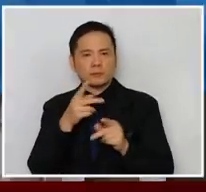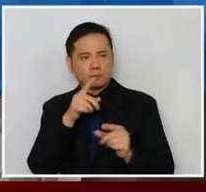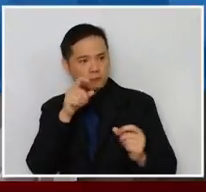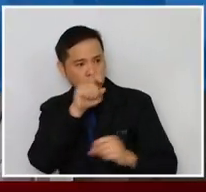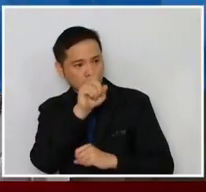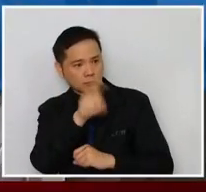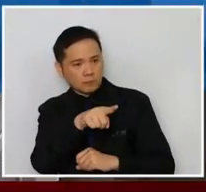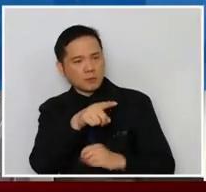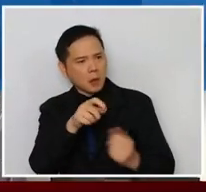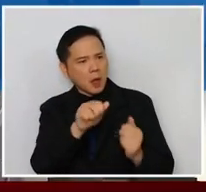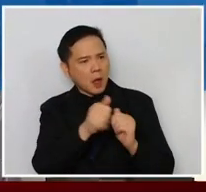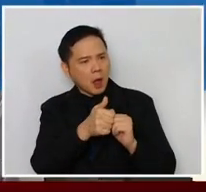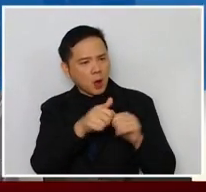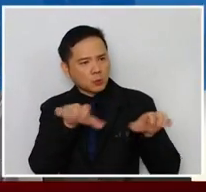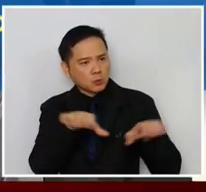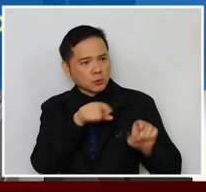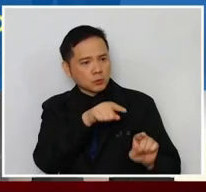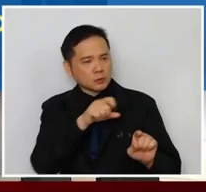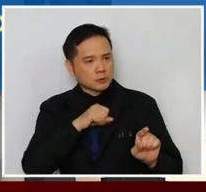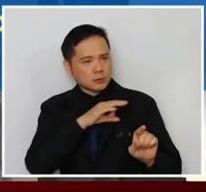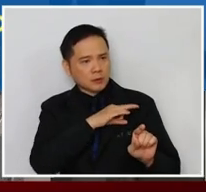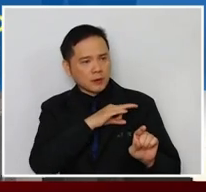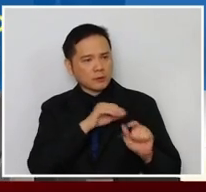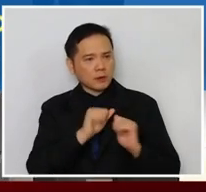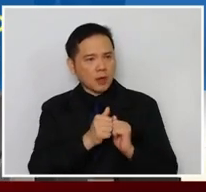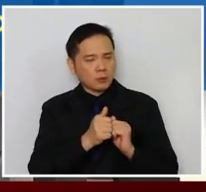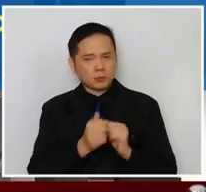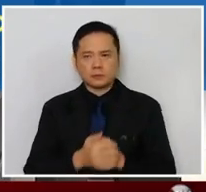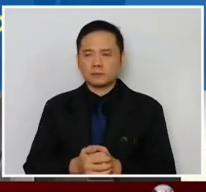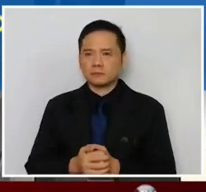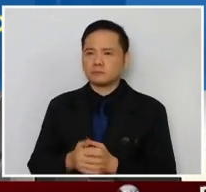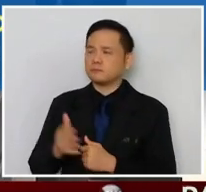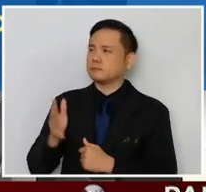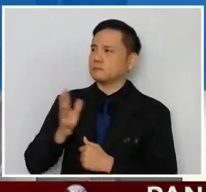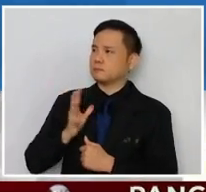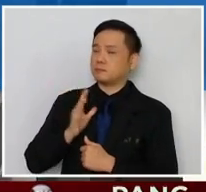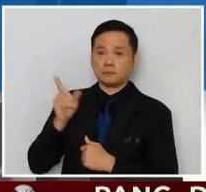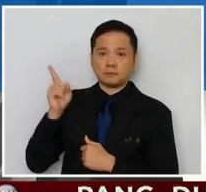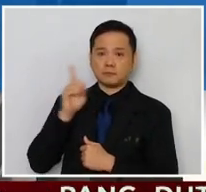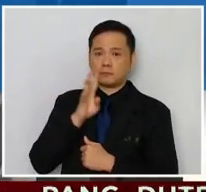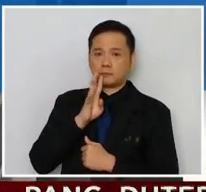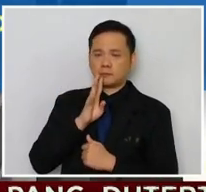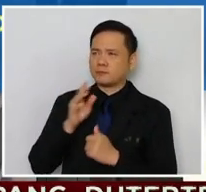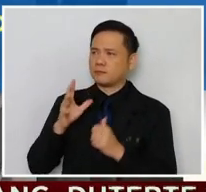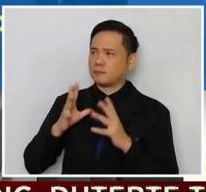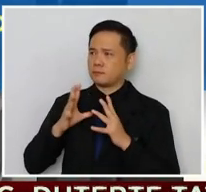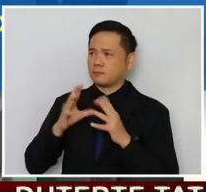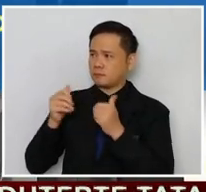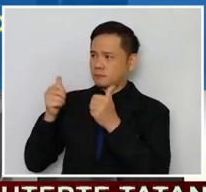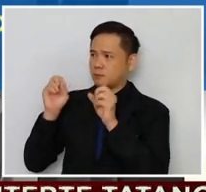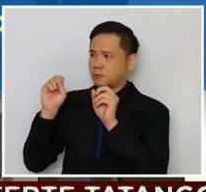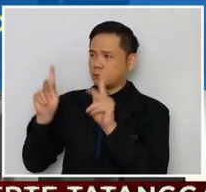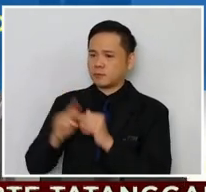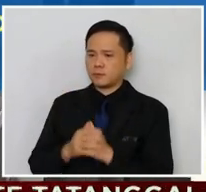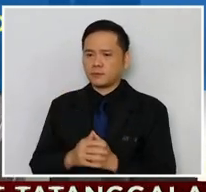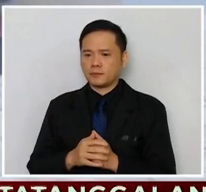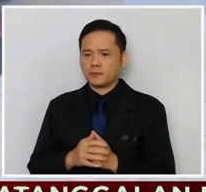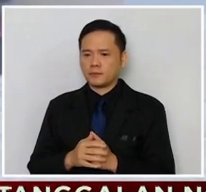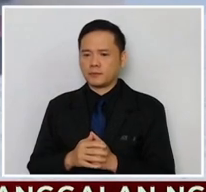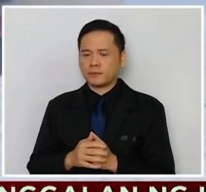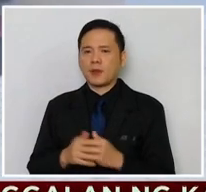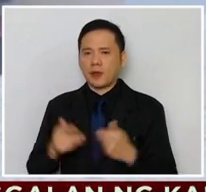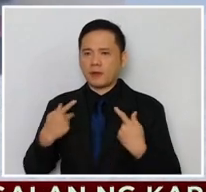barko. Kamusta po yung status ng ating mga crew? Okay naman sir. Daily monitor ng physician on board, doktor. Pagkain natin. Okay naman sir. Meron kami supply na